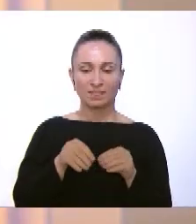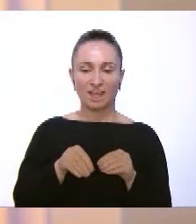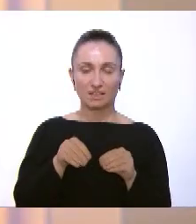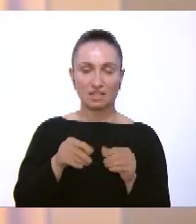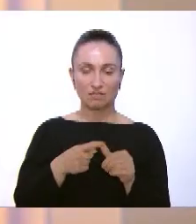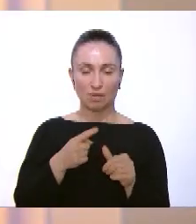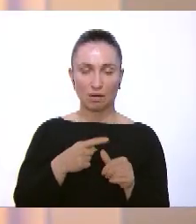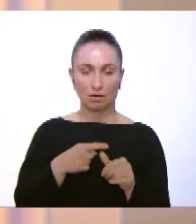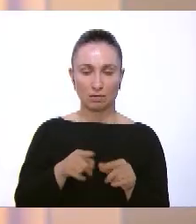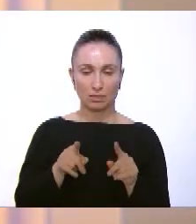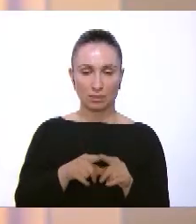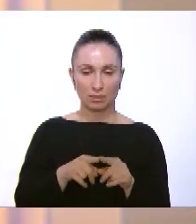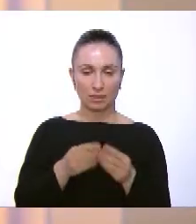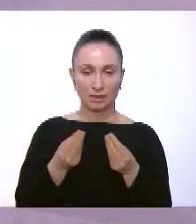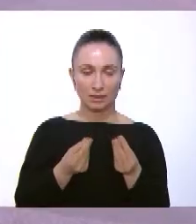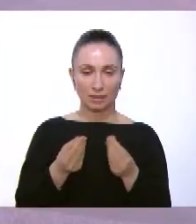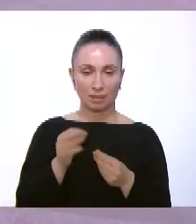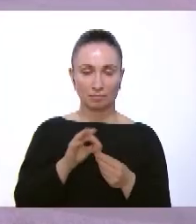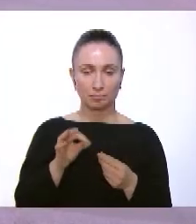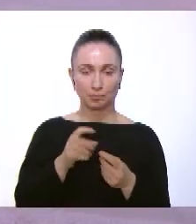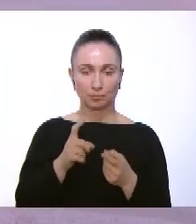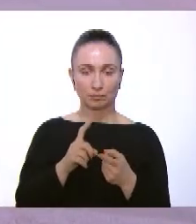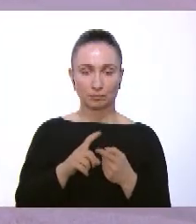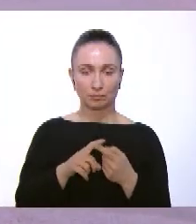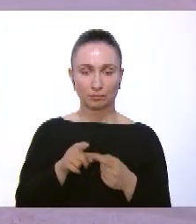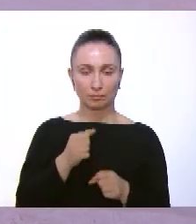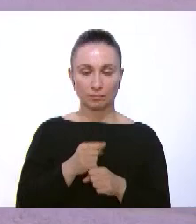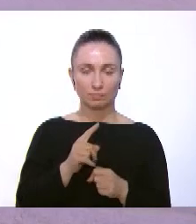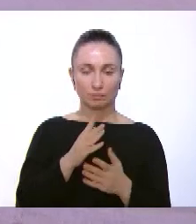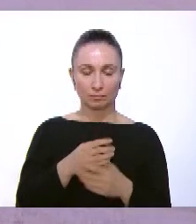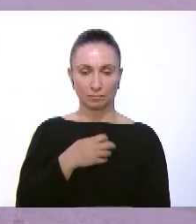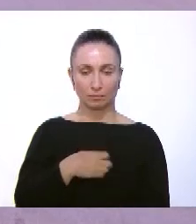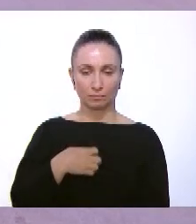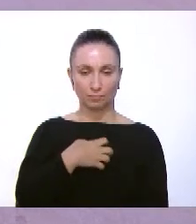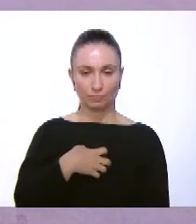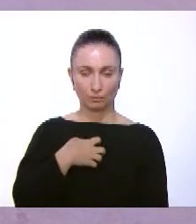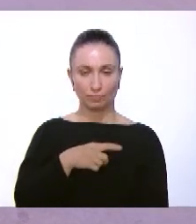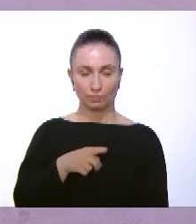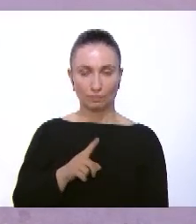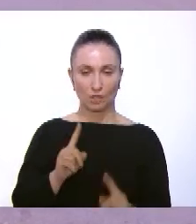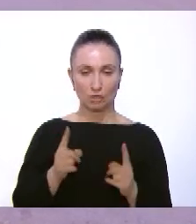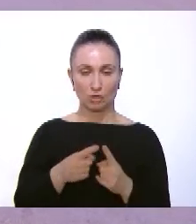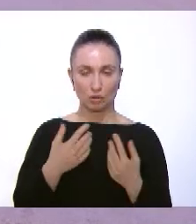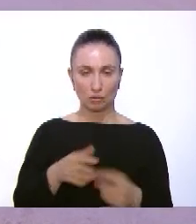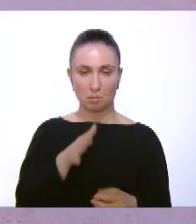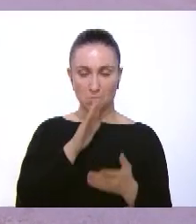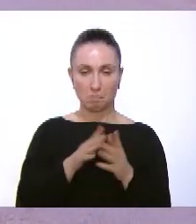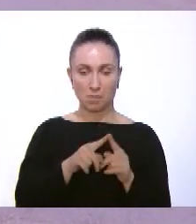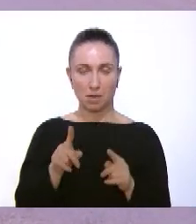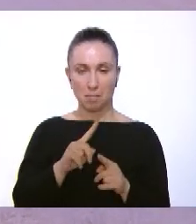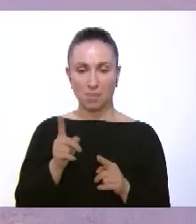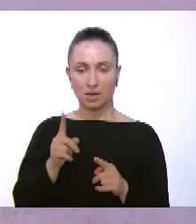ეძახიან, ეხლა ესეც თხევად ნიადაგებზე ხორციელდება, რამაც მნიშვნელოვნად შეამცირა ეს პერიოდი,